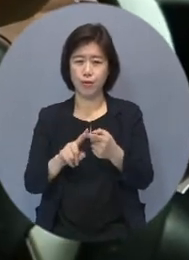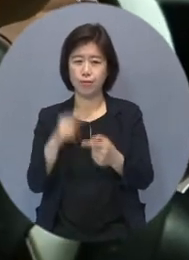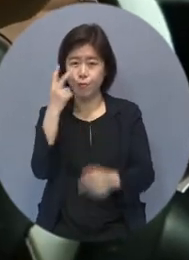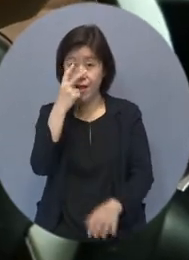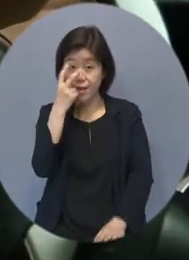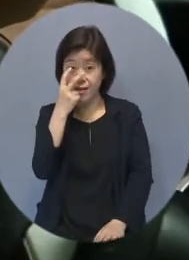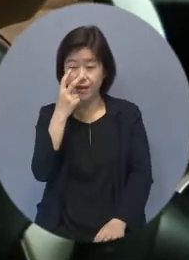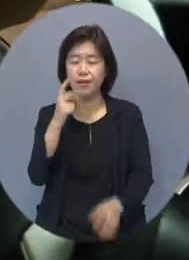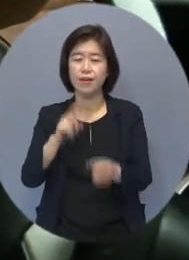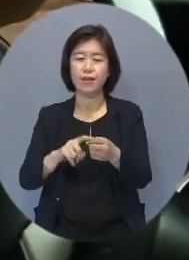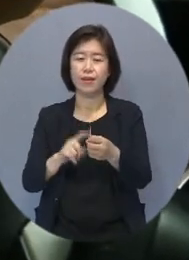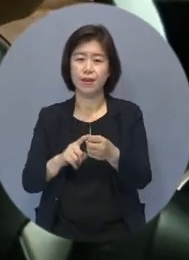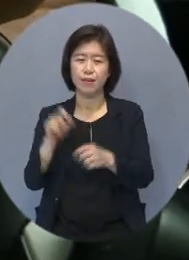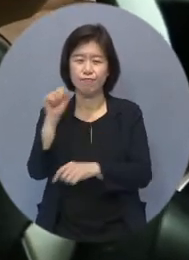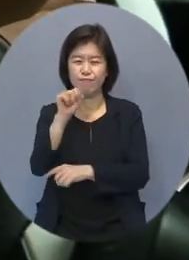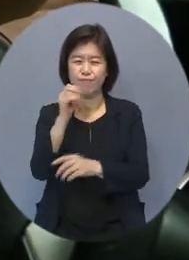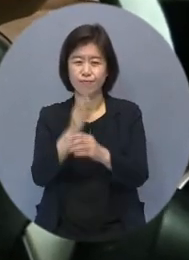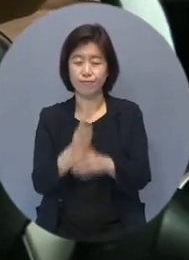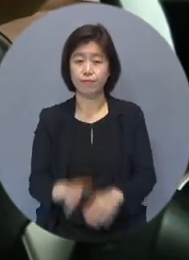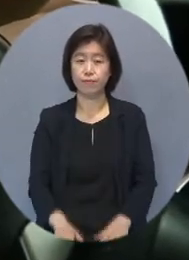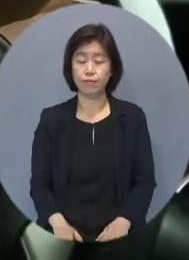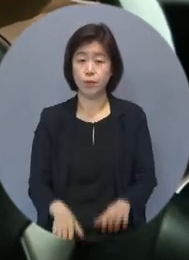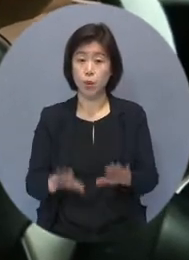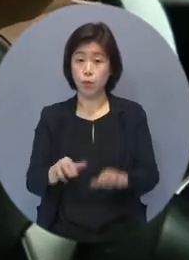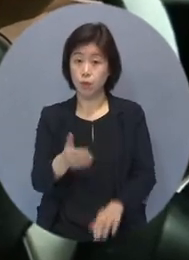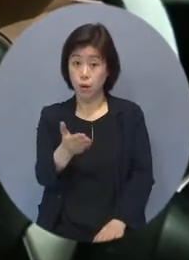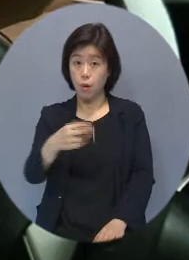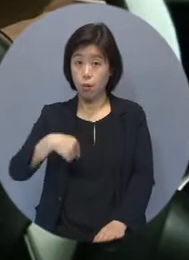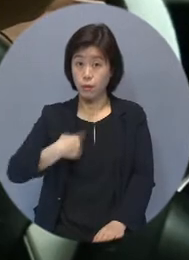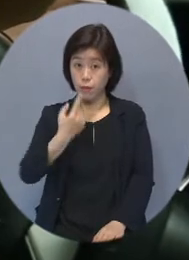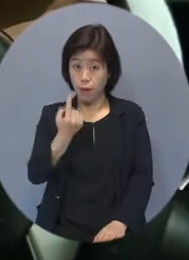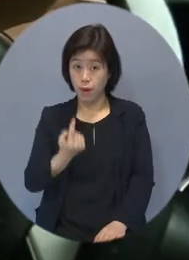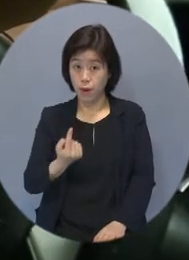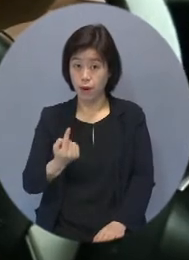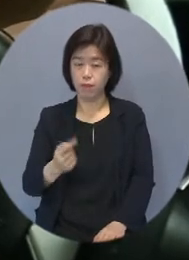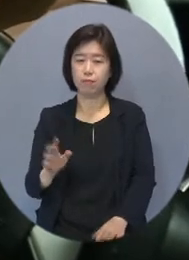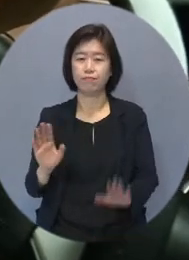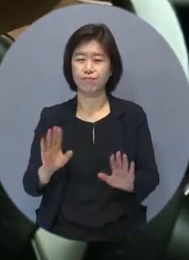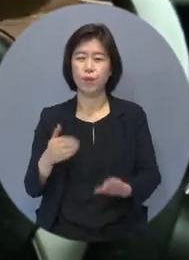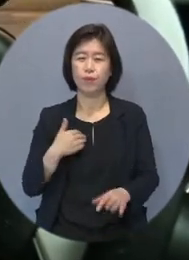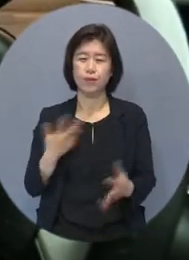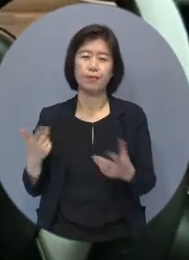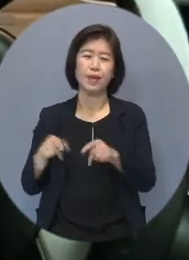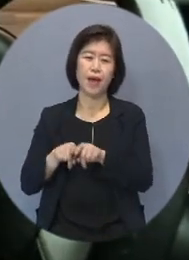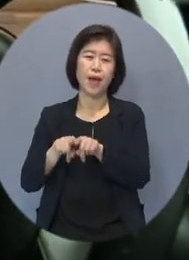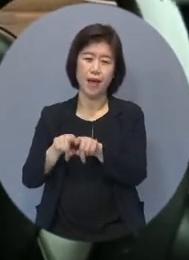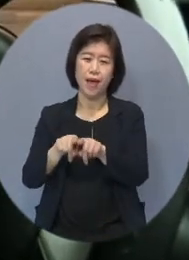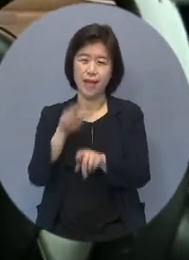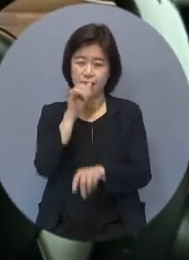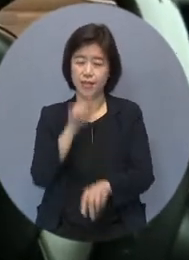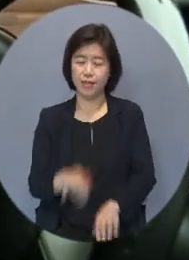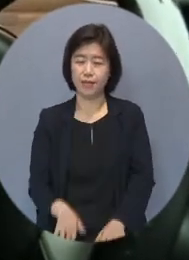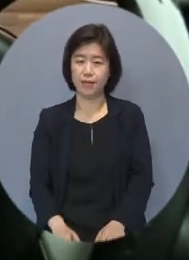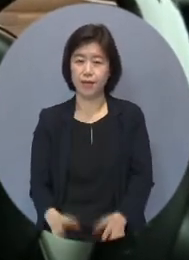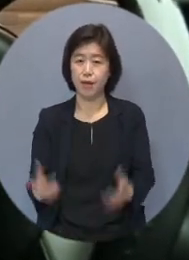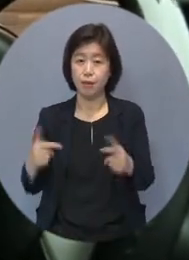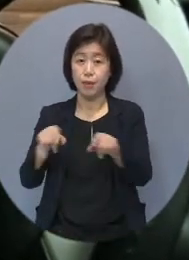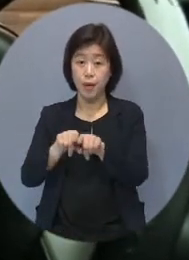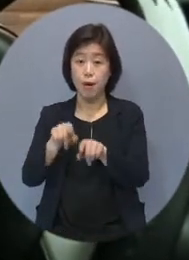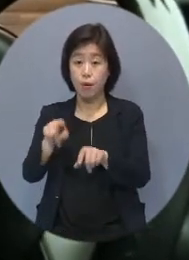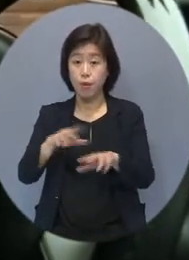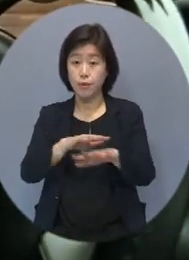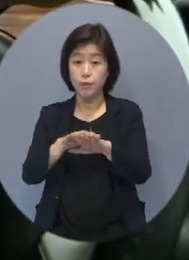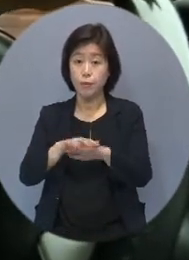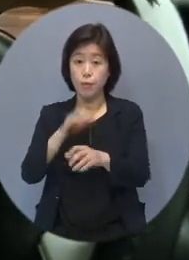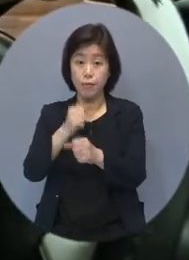있어요. 그럼 오늘 혼자 진행하시는 거예요? 아니요, 오늘은 같이 이 제작하는데